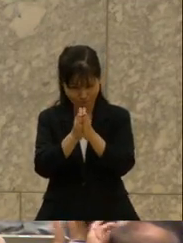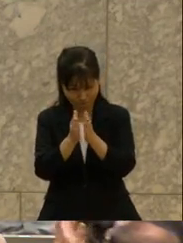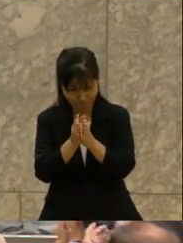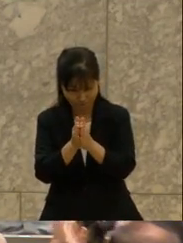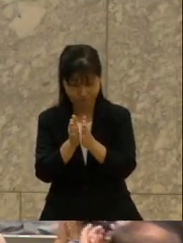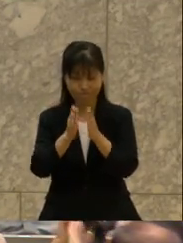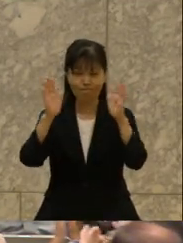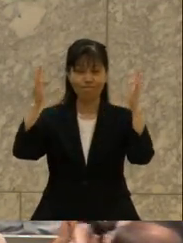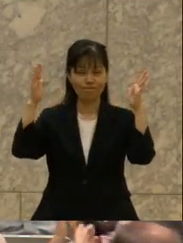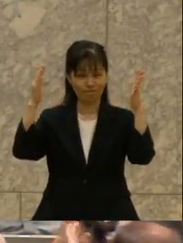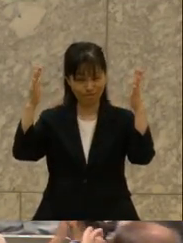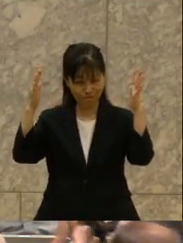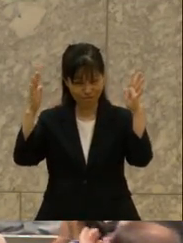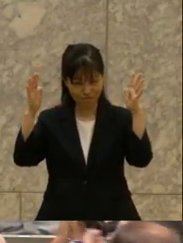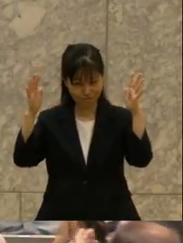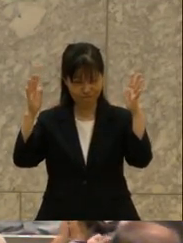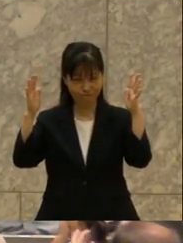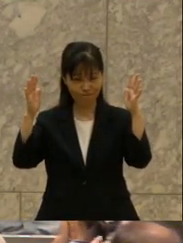ございました